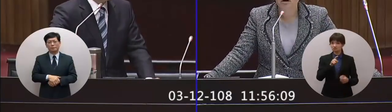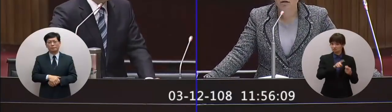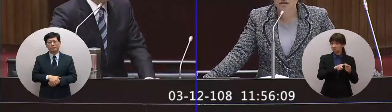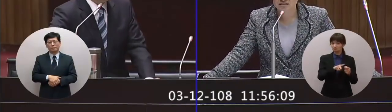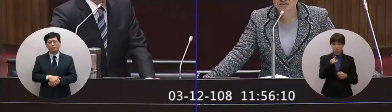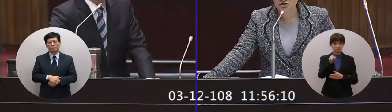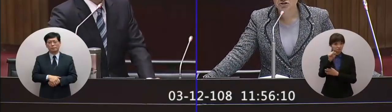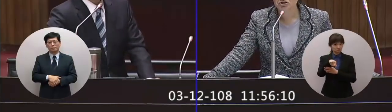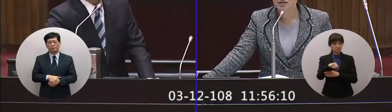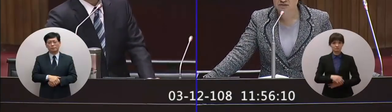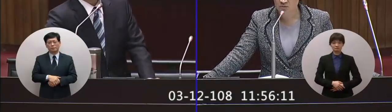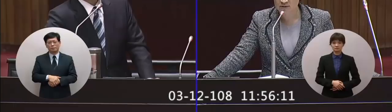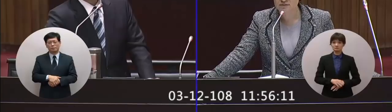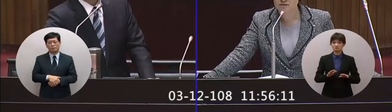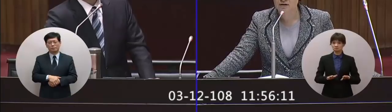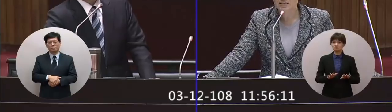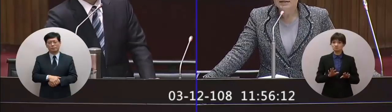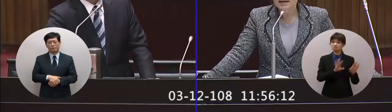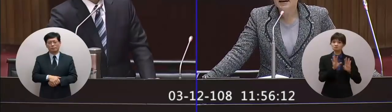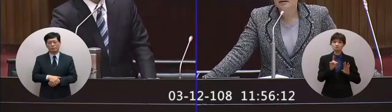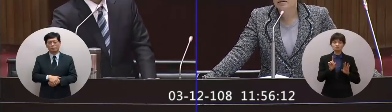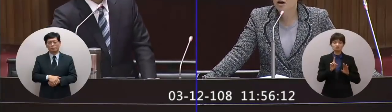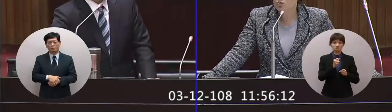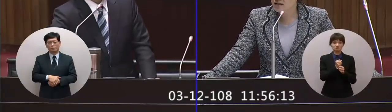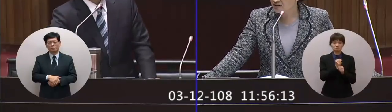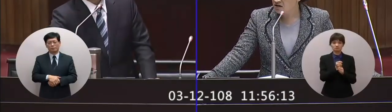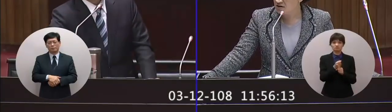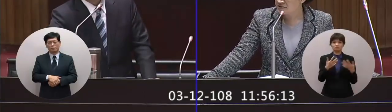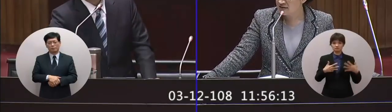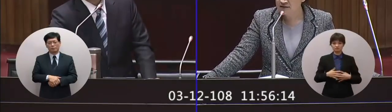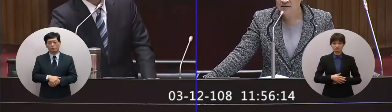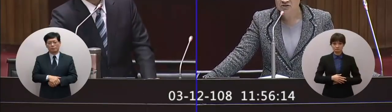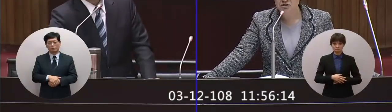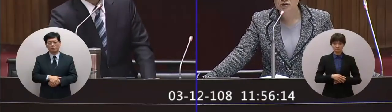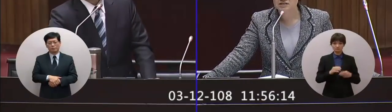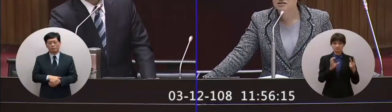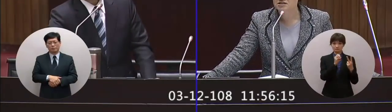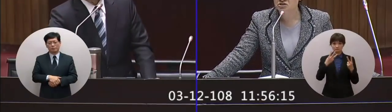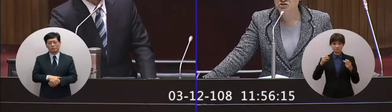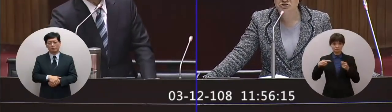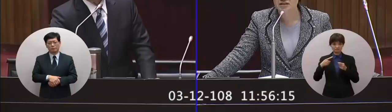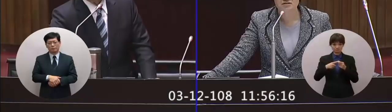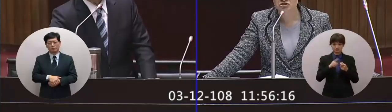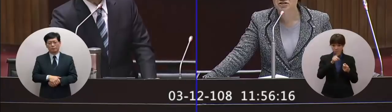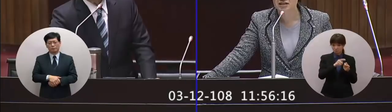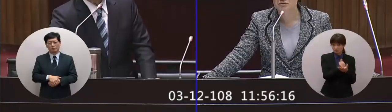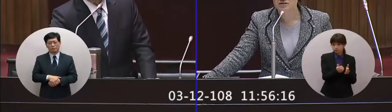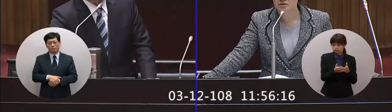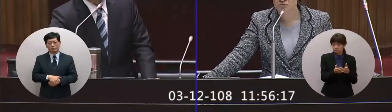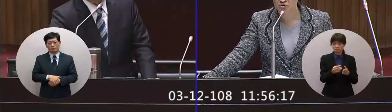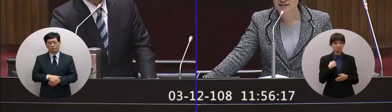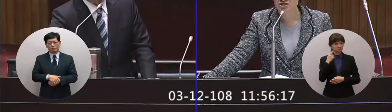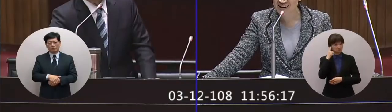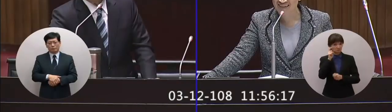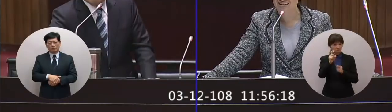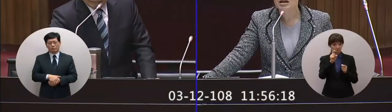都认同哦，现在就是执行的问题哦。在要达到2030年这个愿景，其实10年的时间